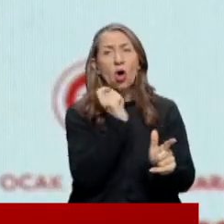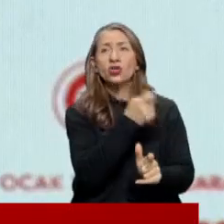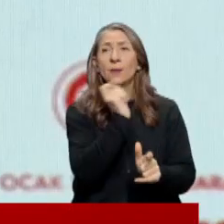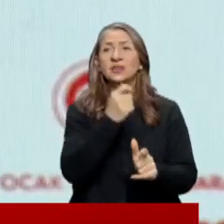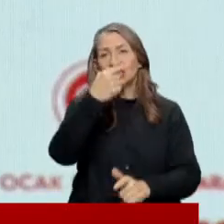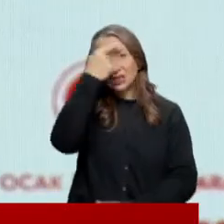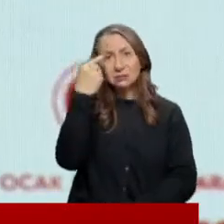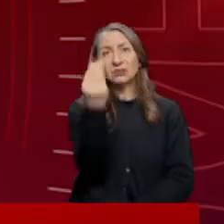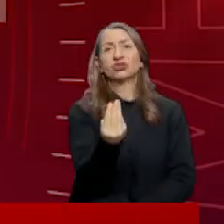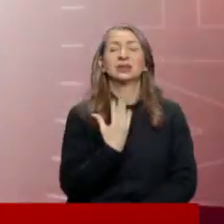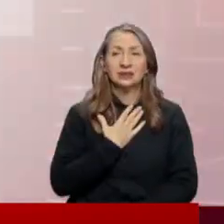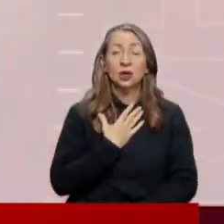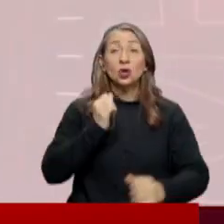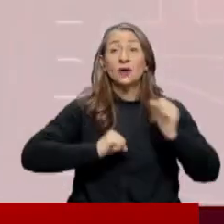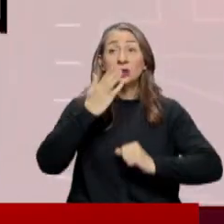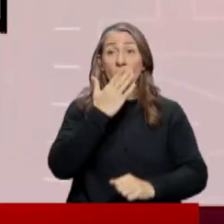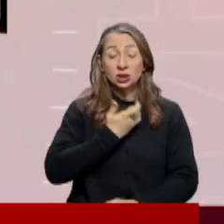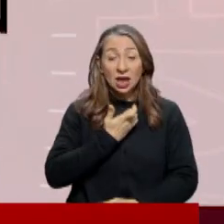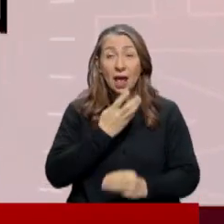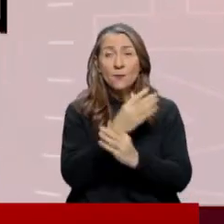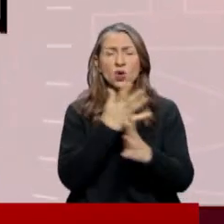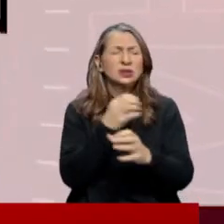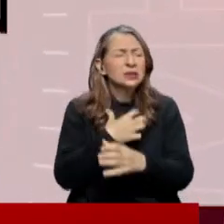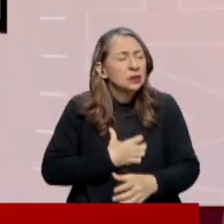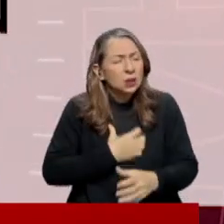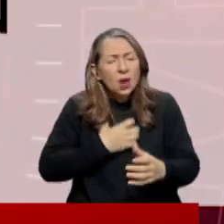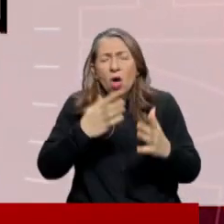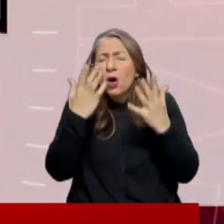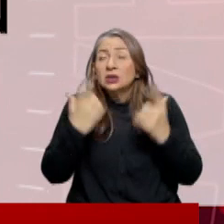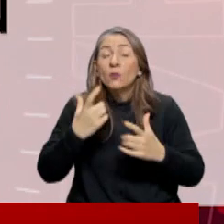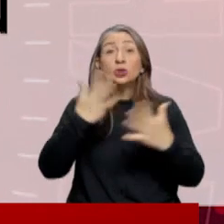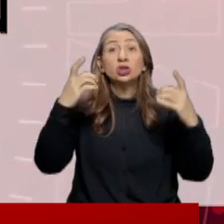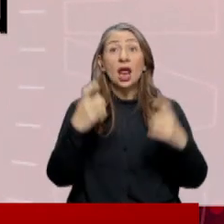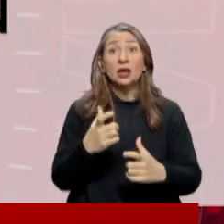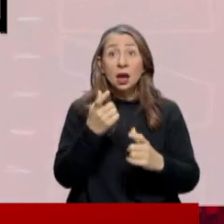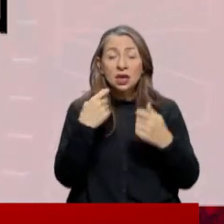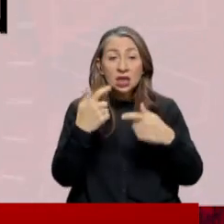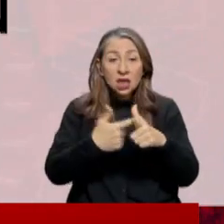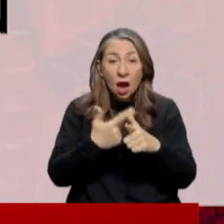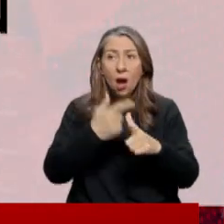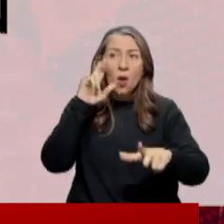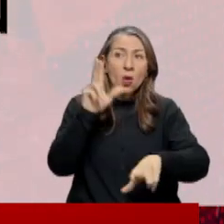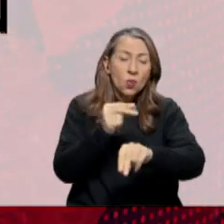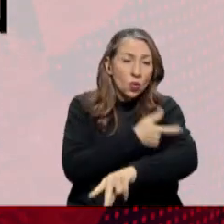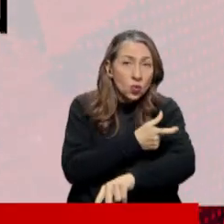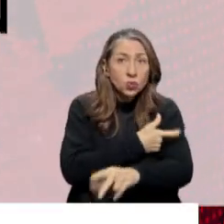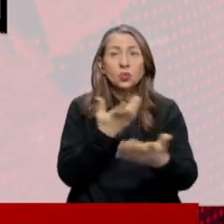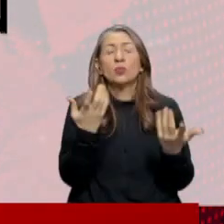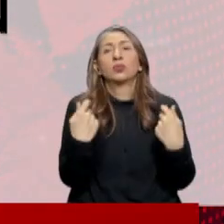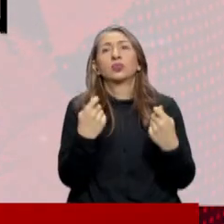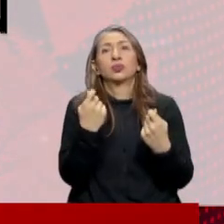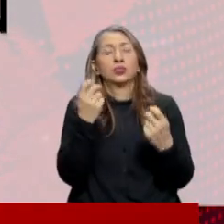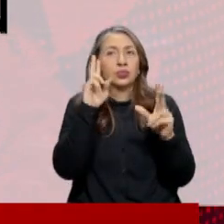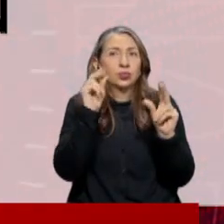ödemenize imkan sağlayacağız. Üniversite öğrencilerinin en büyük kaygısı özellikle büyük şehirlerde artan kira ve yurt ücretleri ve